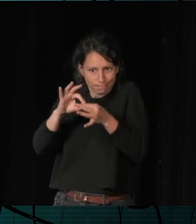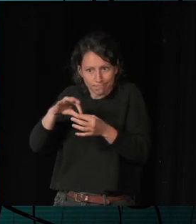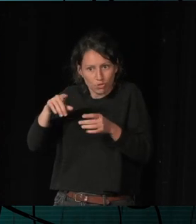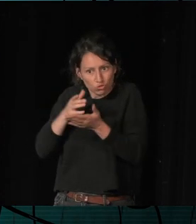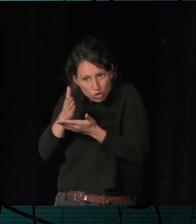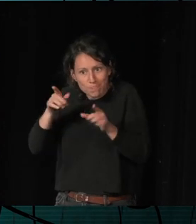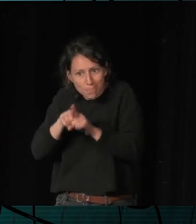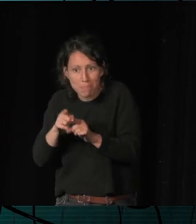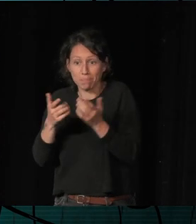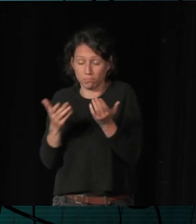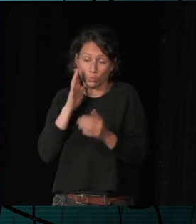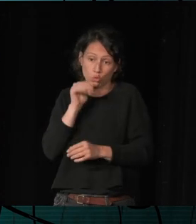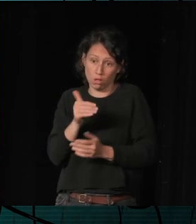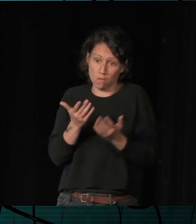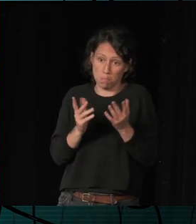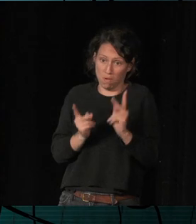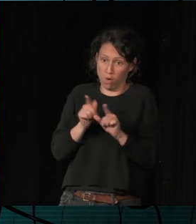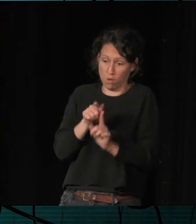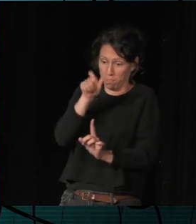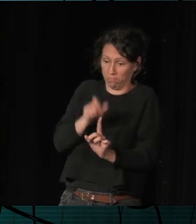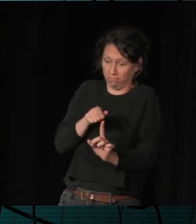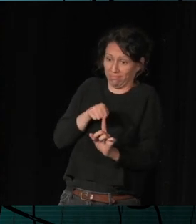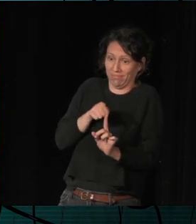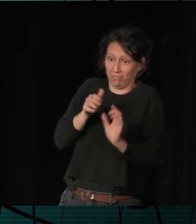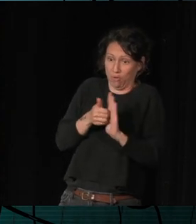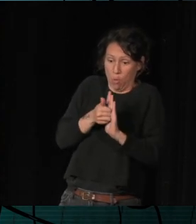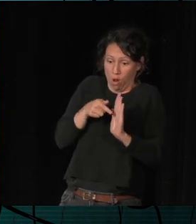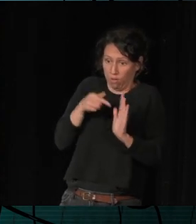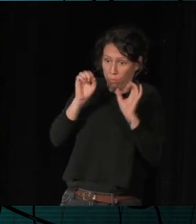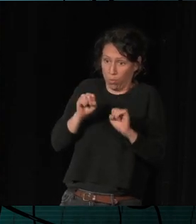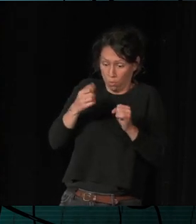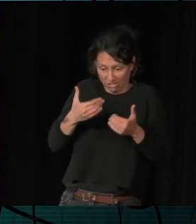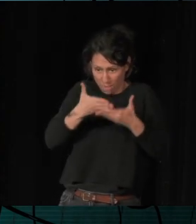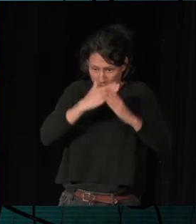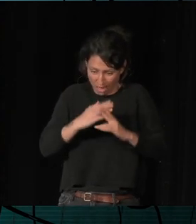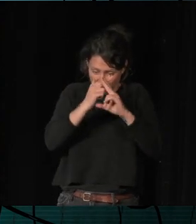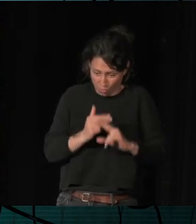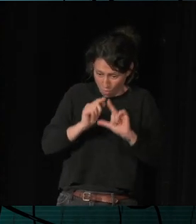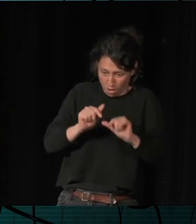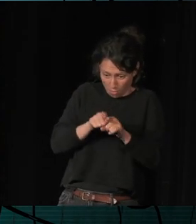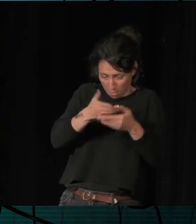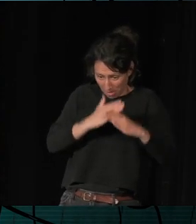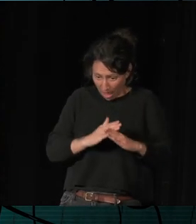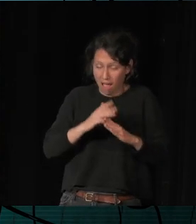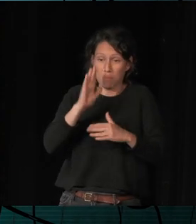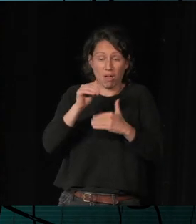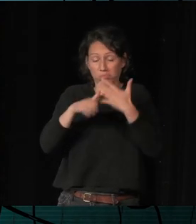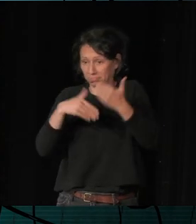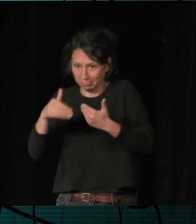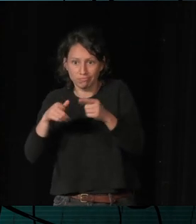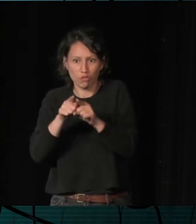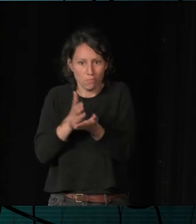qu'il, quelquefois, veut sans le savoir. Sur cette idée... justement de définition du